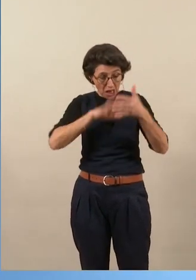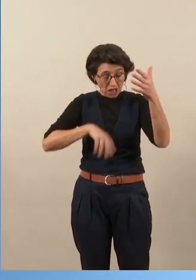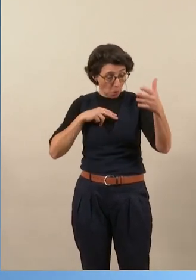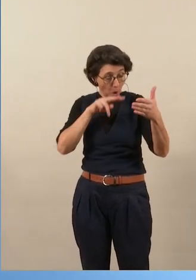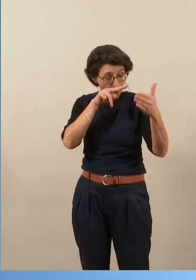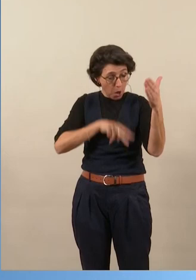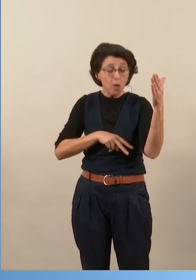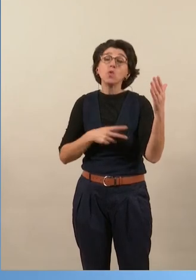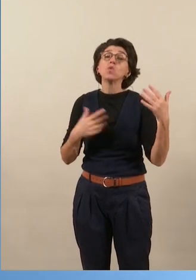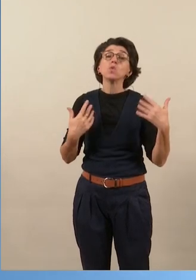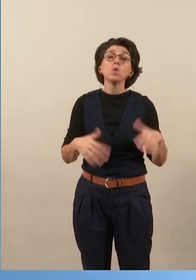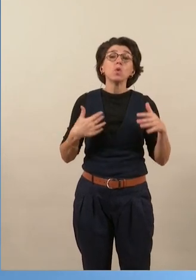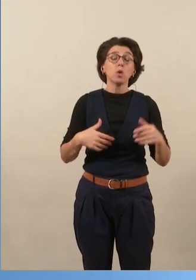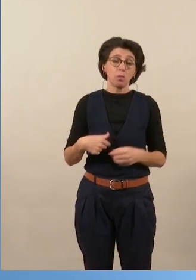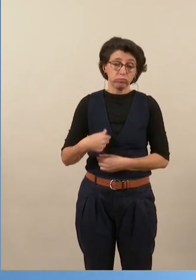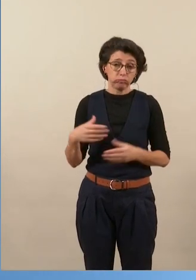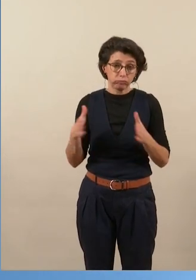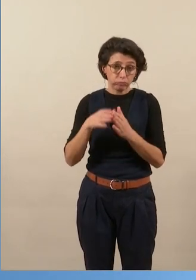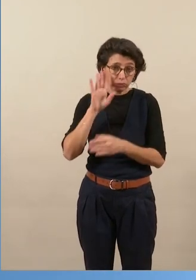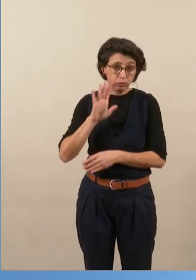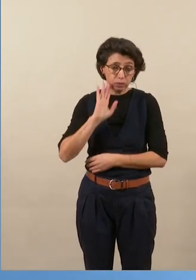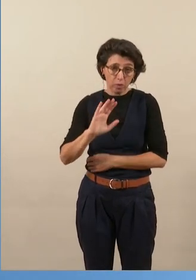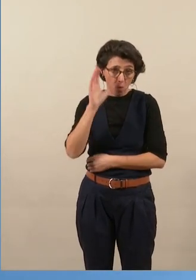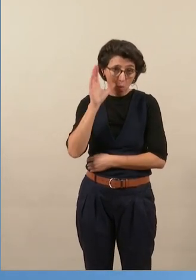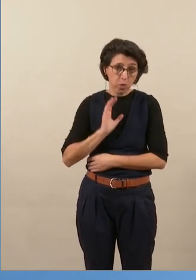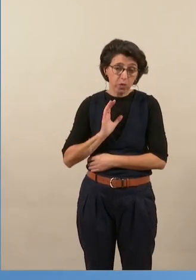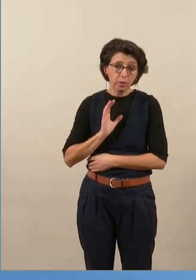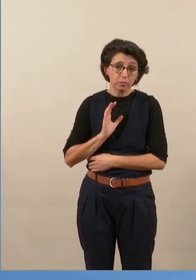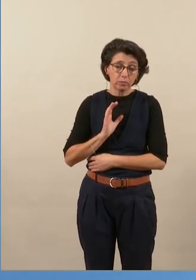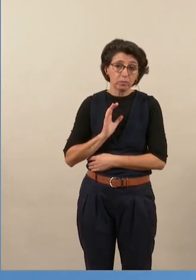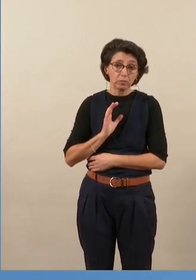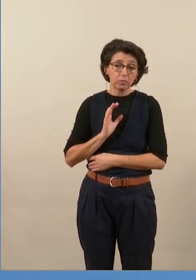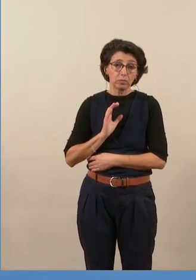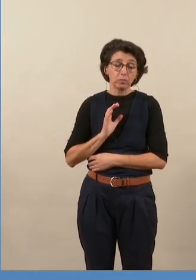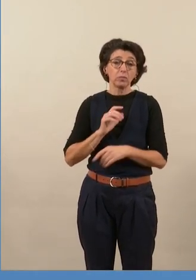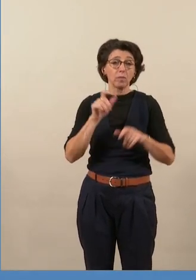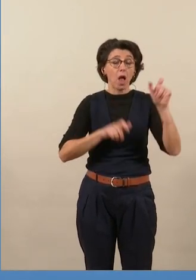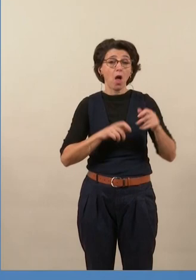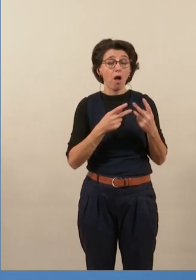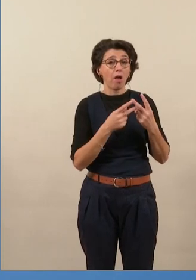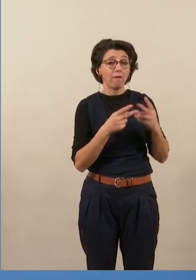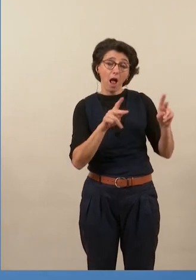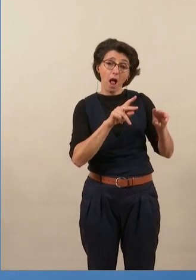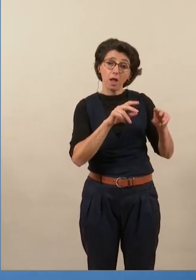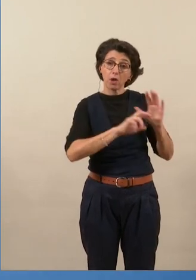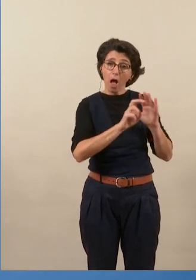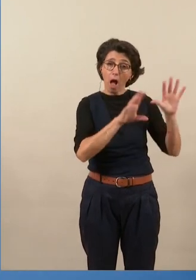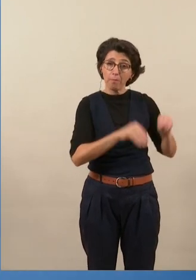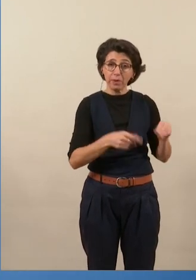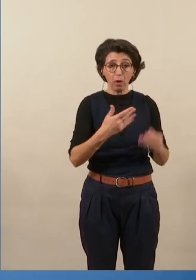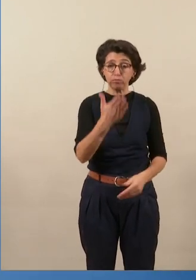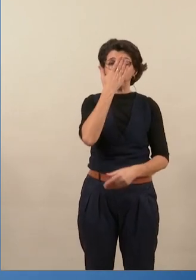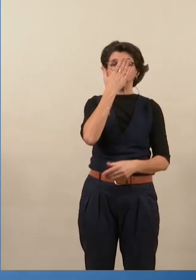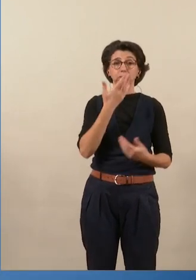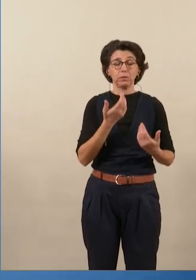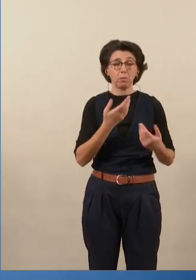demander de nous écouter et de renoncer à amener les grneblois dans le mur Brigitte Boer dans le cadre de notre